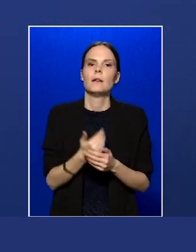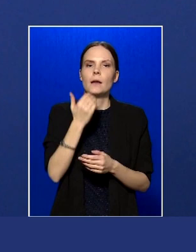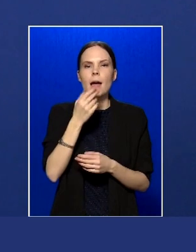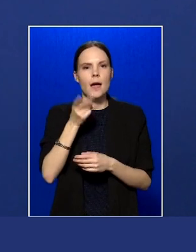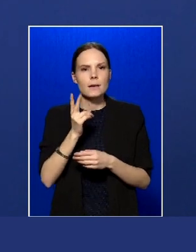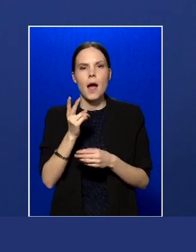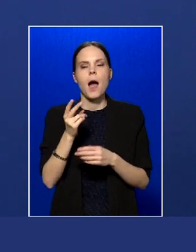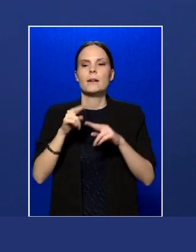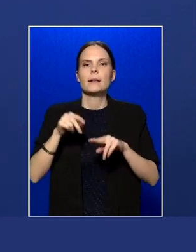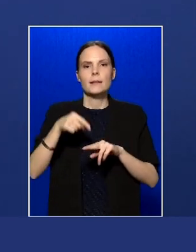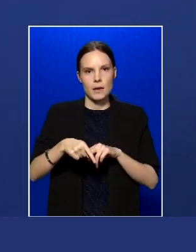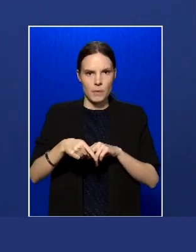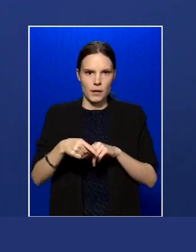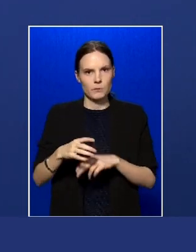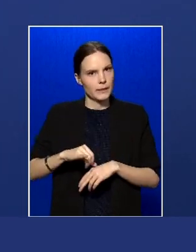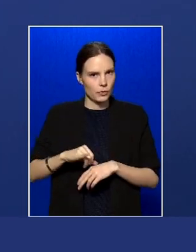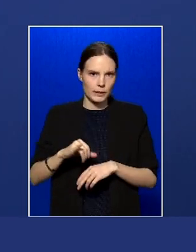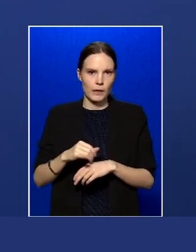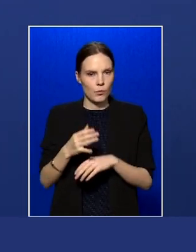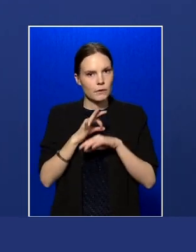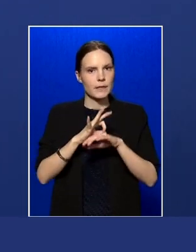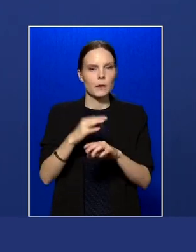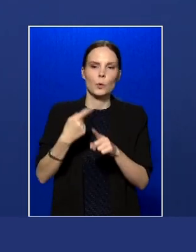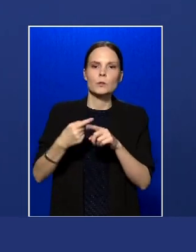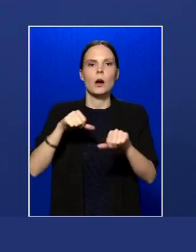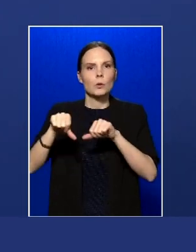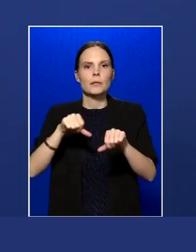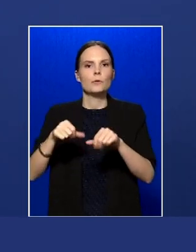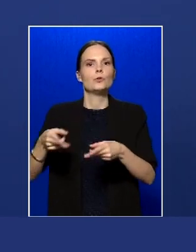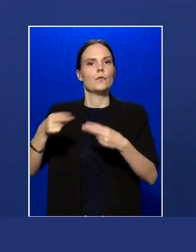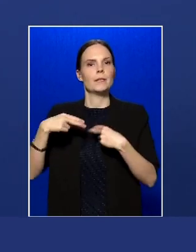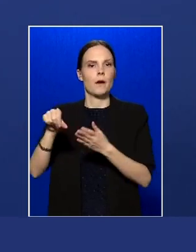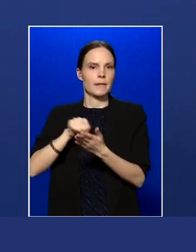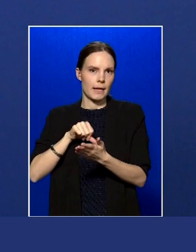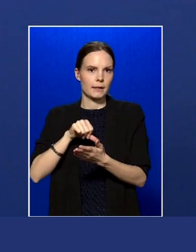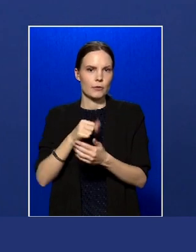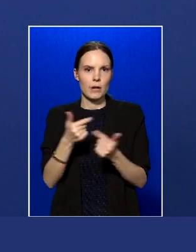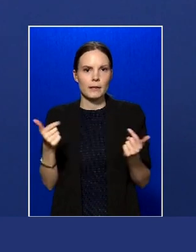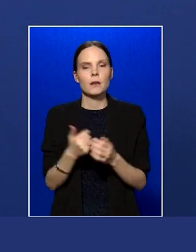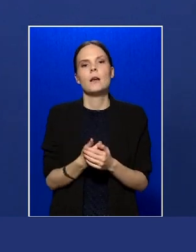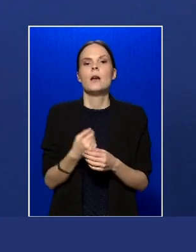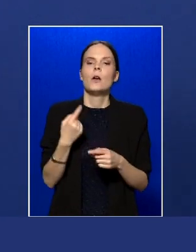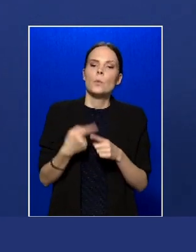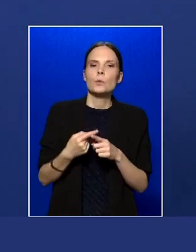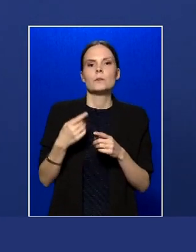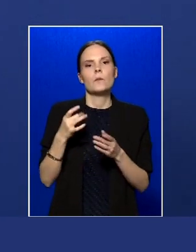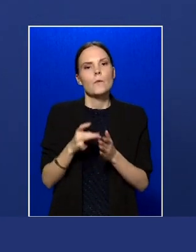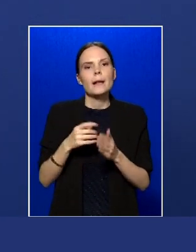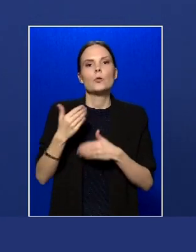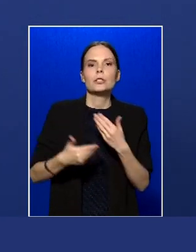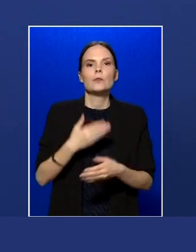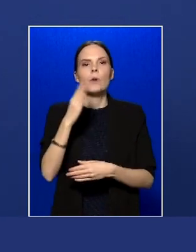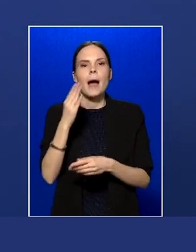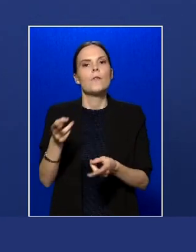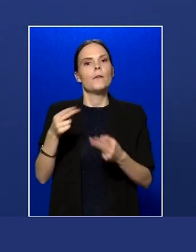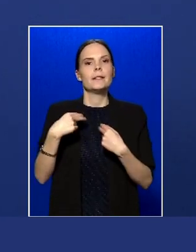vezetünk be, és bevezetjük az automatikus visszafizetés lehetőségét is. Felgyorsítjuk az áfa visszaigényléseket, normál adózónak 75